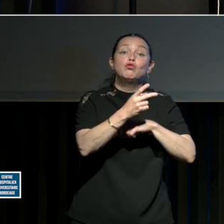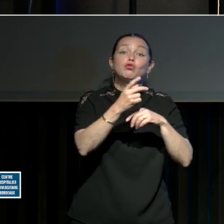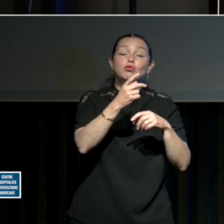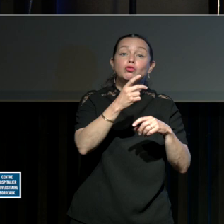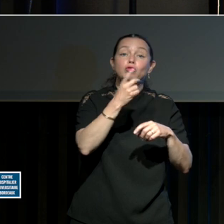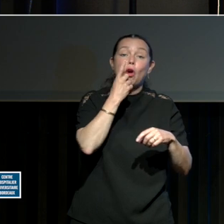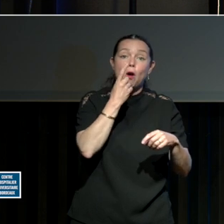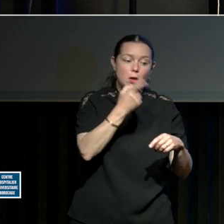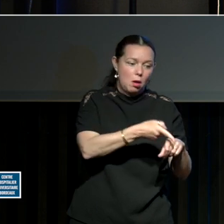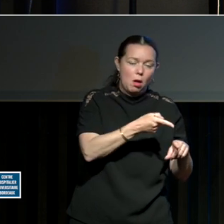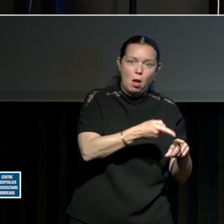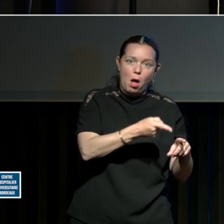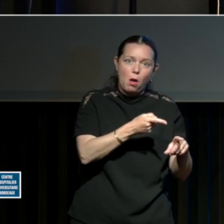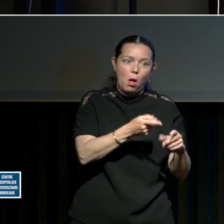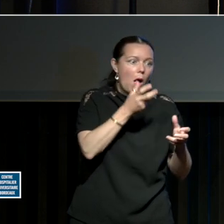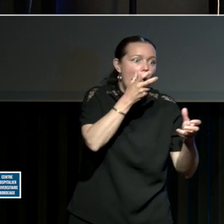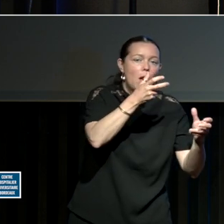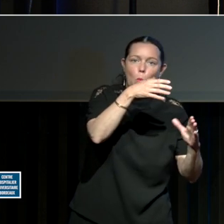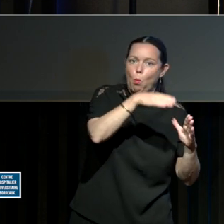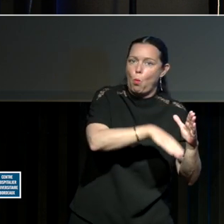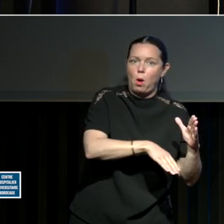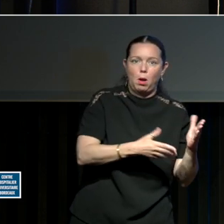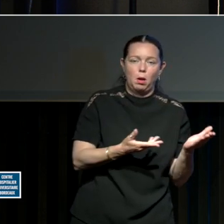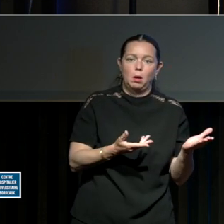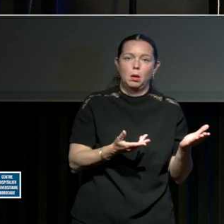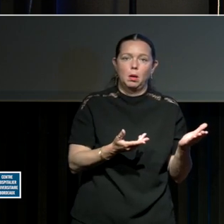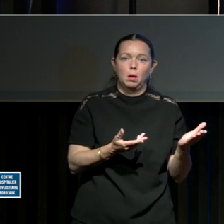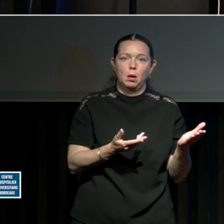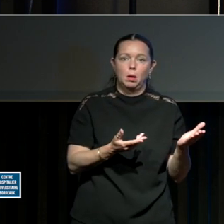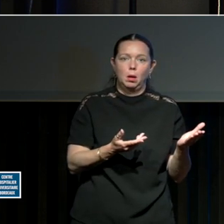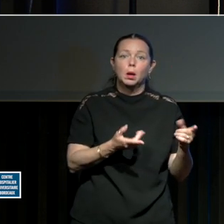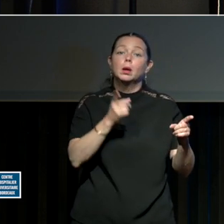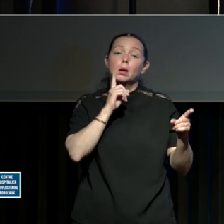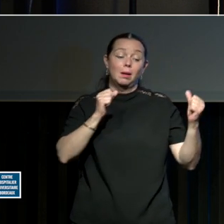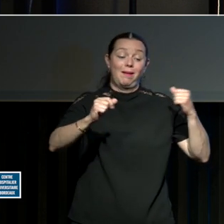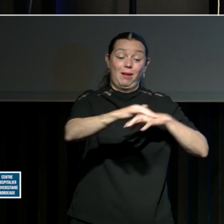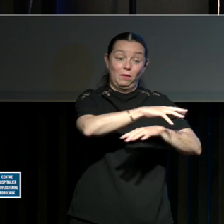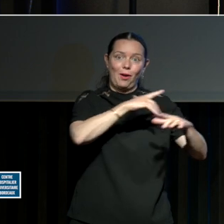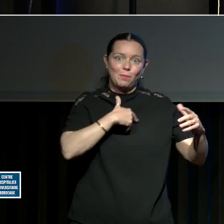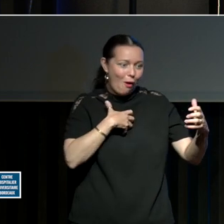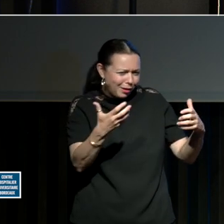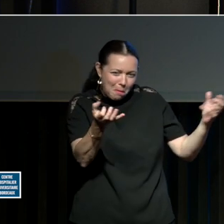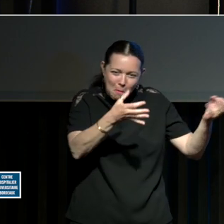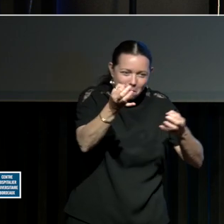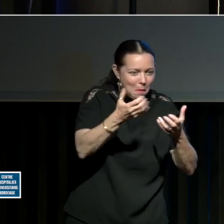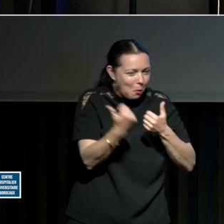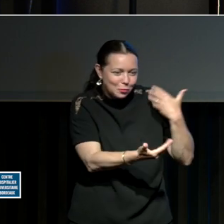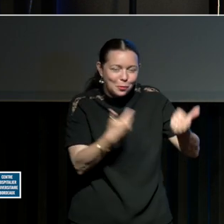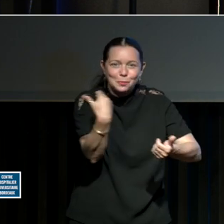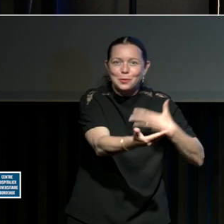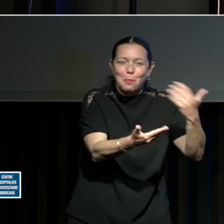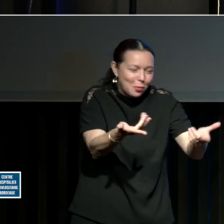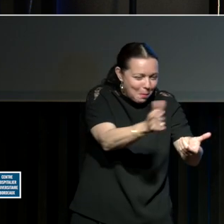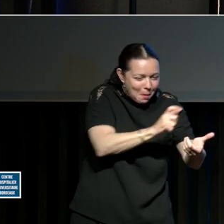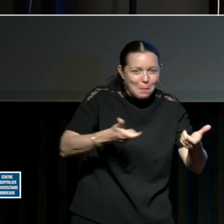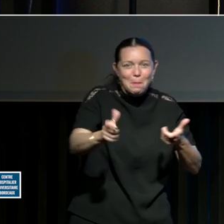drogues, donc émettant l'hypothèse qu'effectivement cet environnement enrichi avec les interactions et